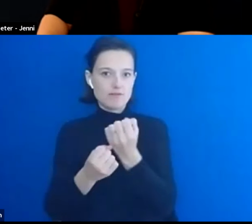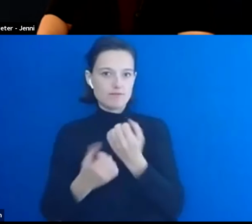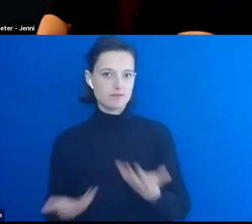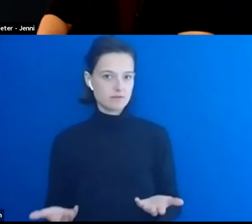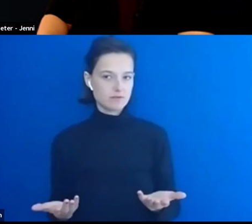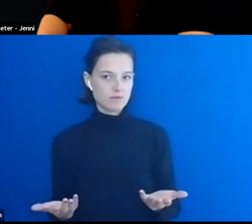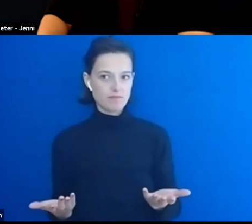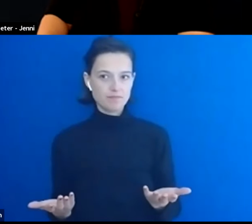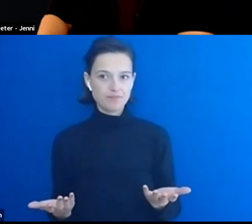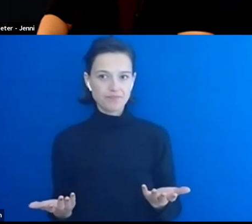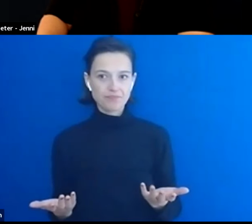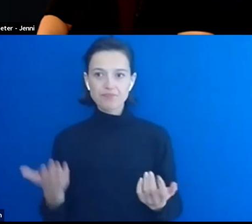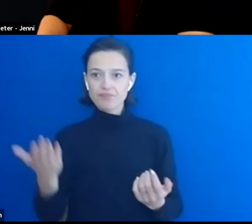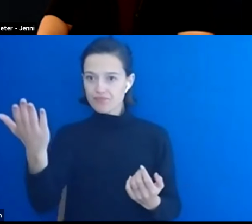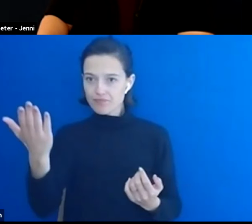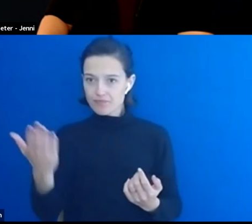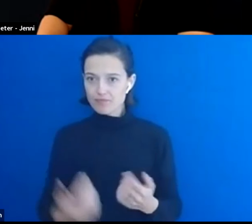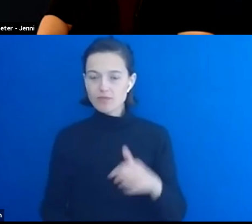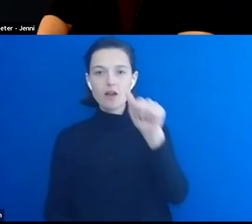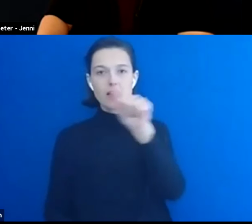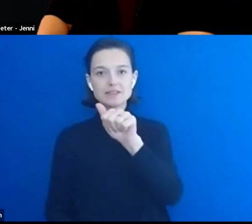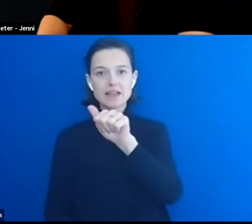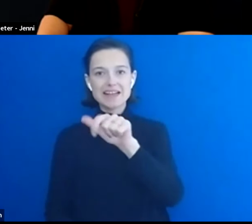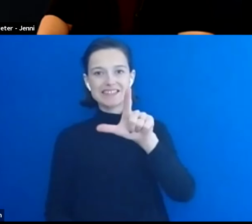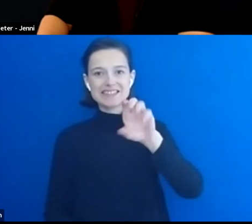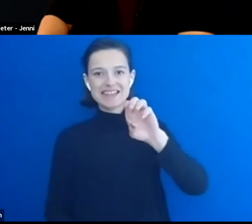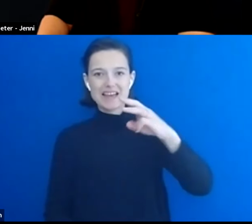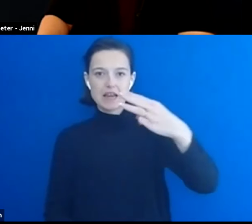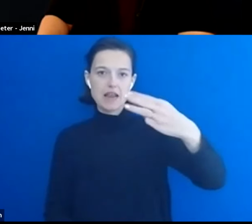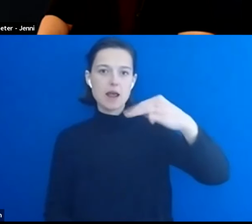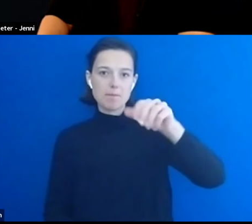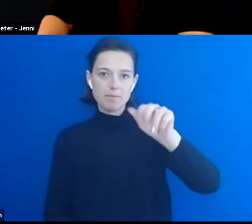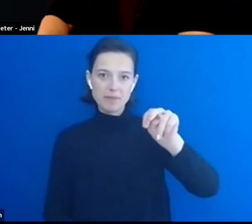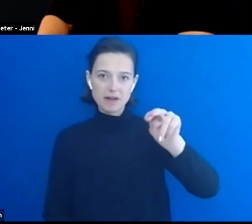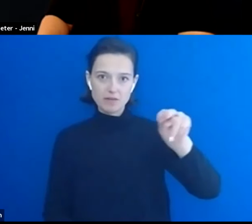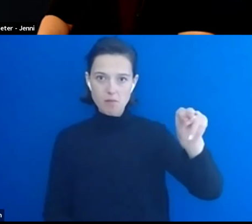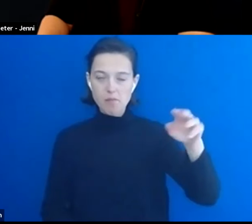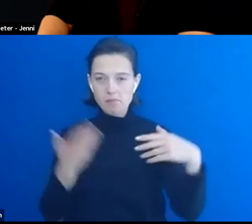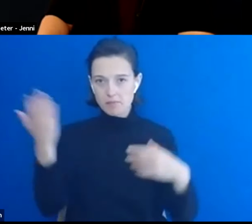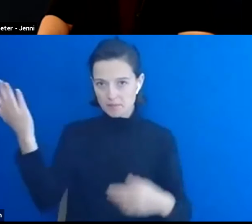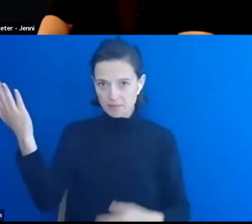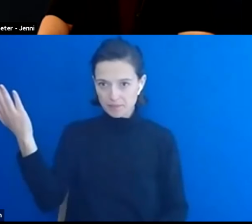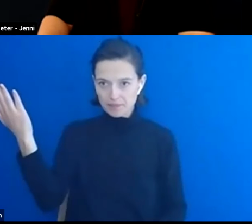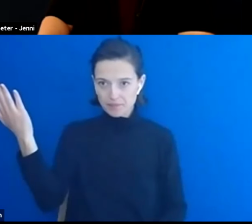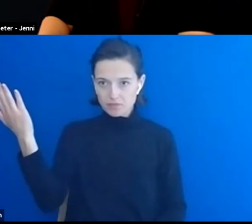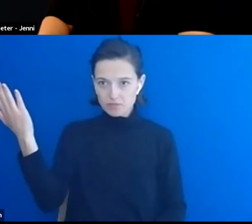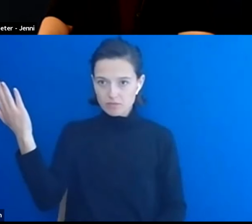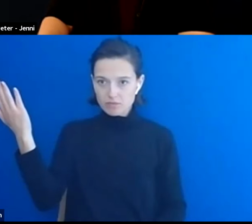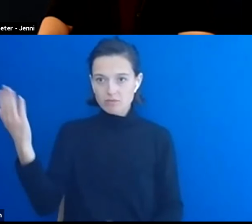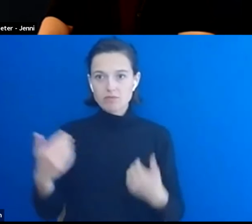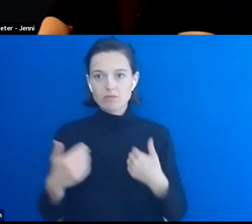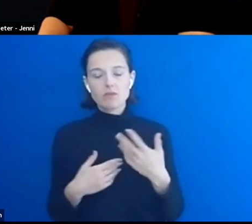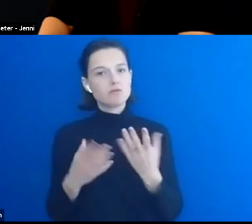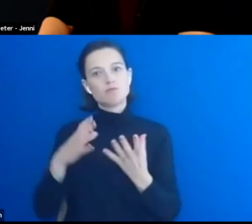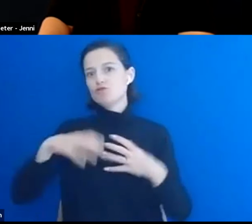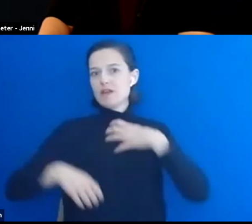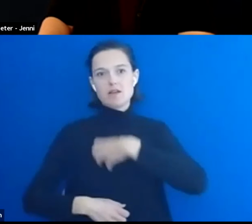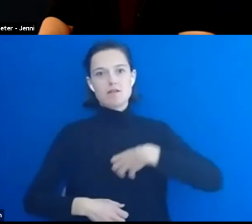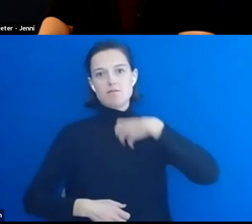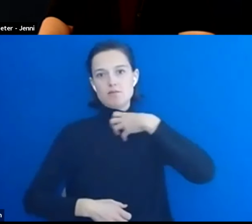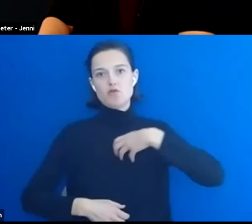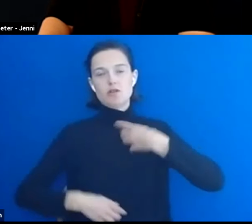Ja, in der Behörde war das eigentlich ein Prozess, der von oben und von unten initiiert wurde und sich dann